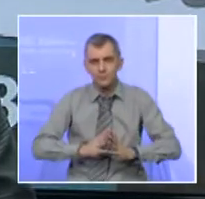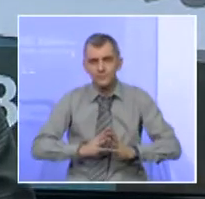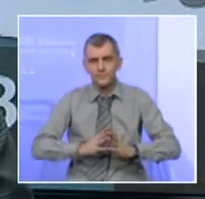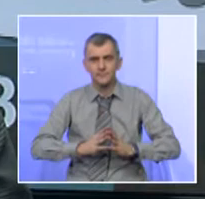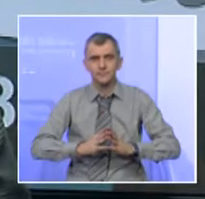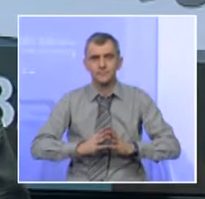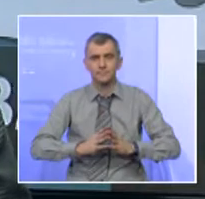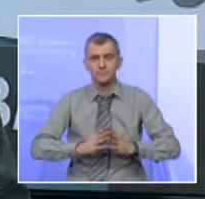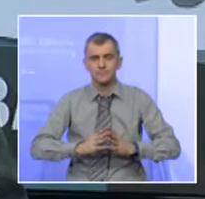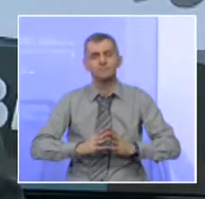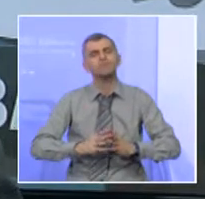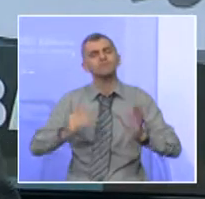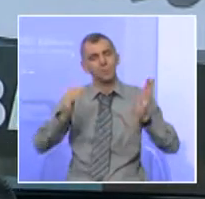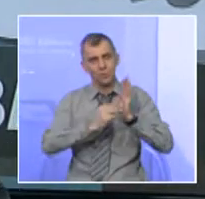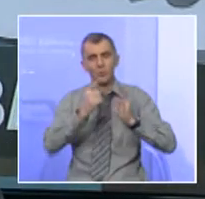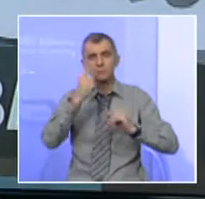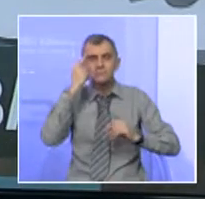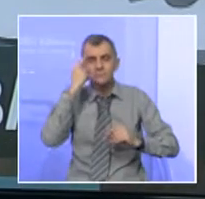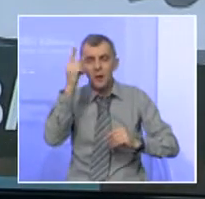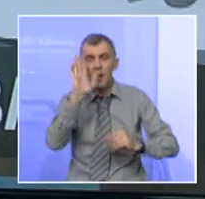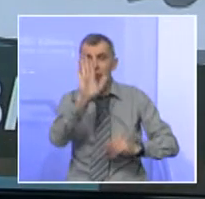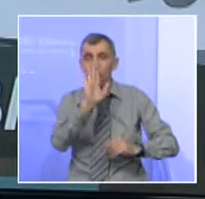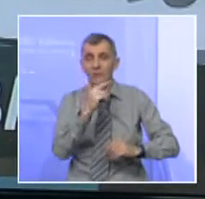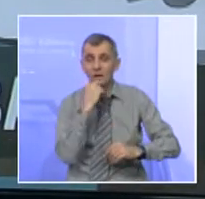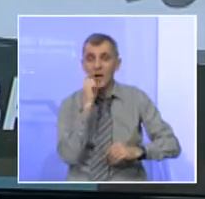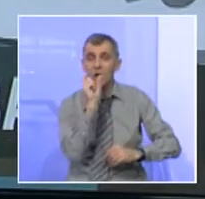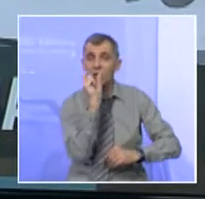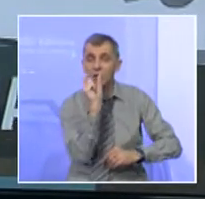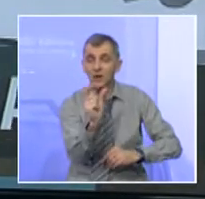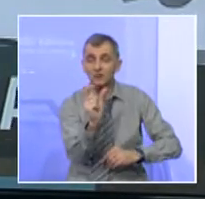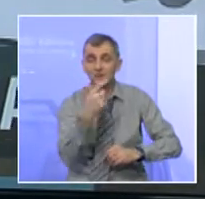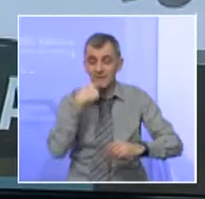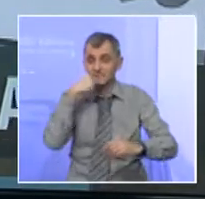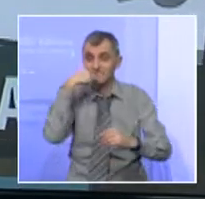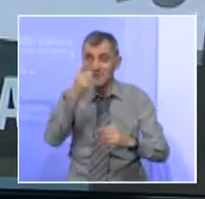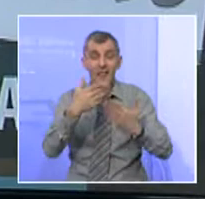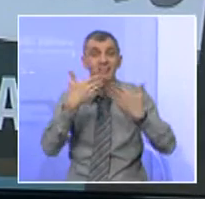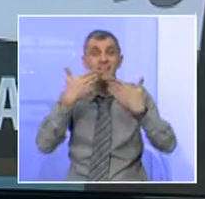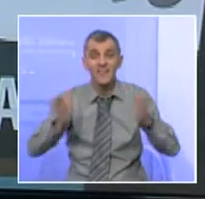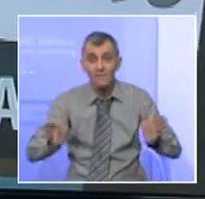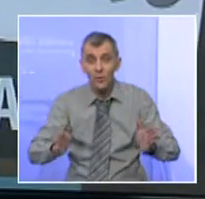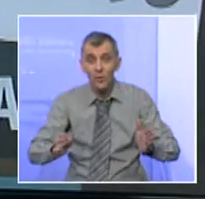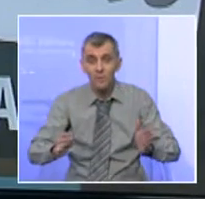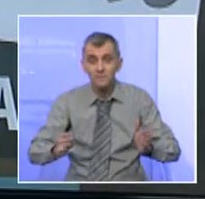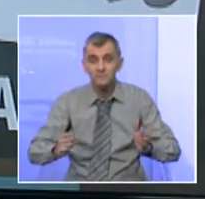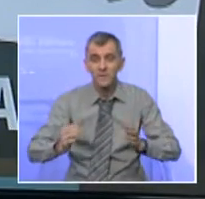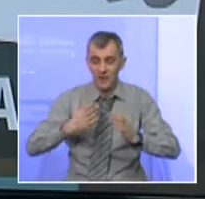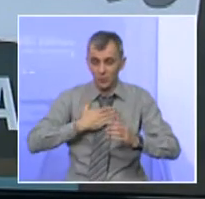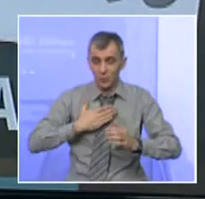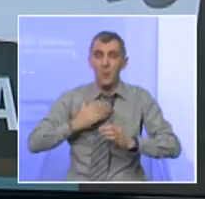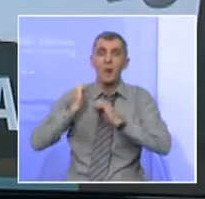Bi trebali da znaju da njihova riječ izgovorena javno sa sobom